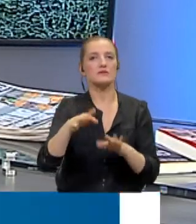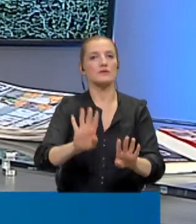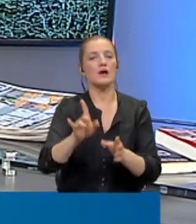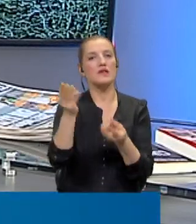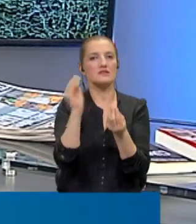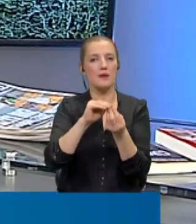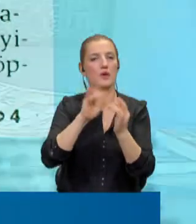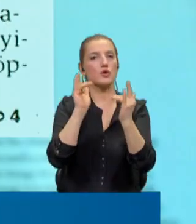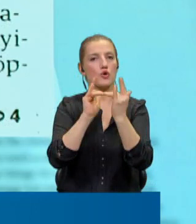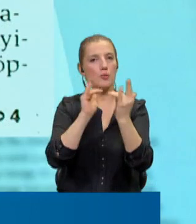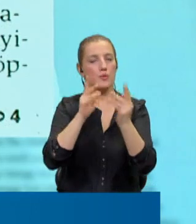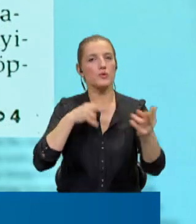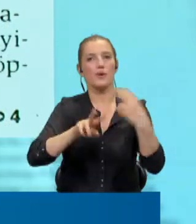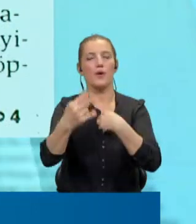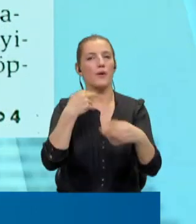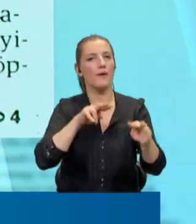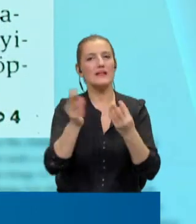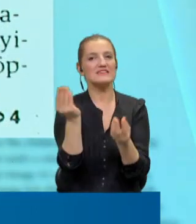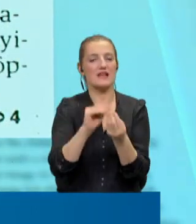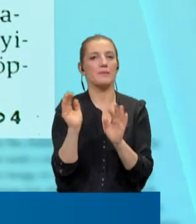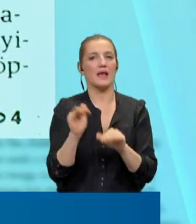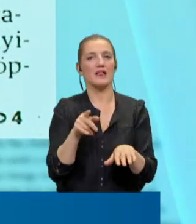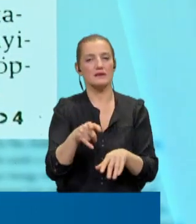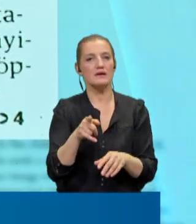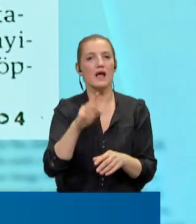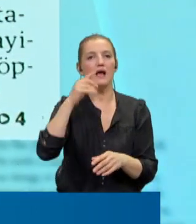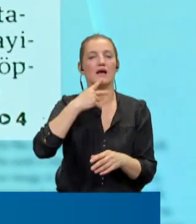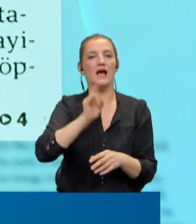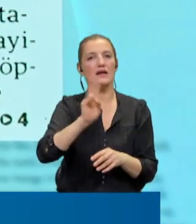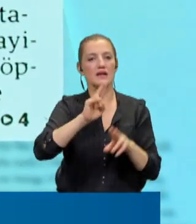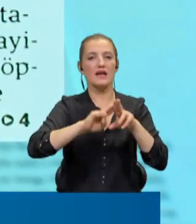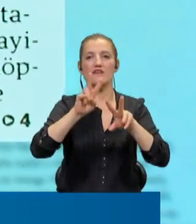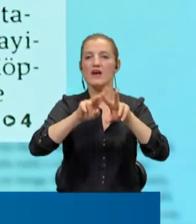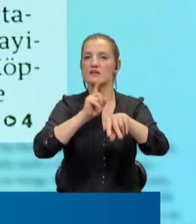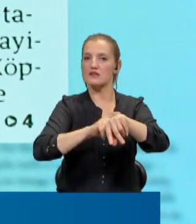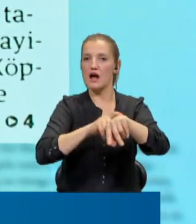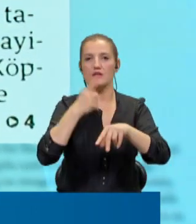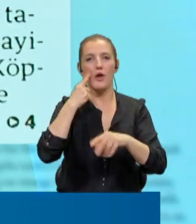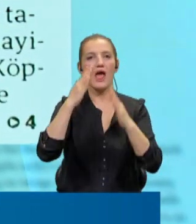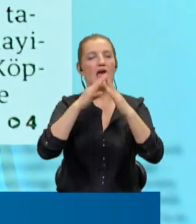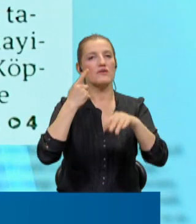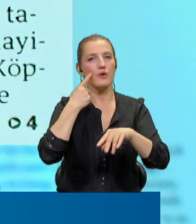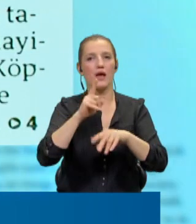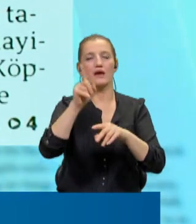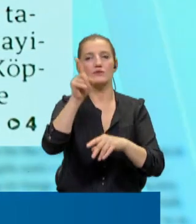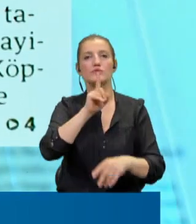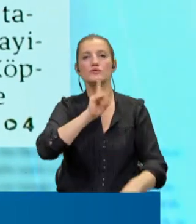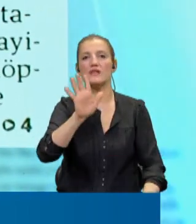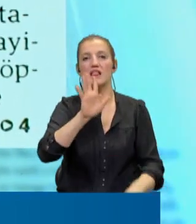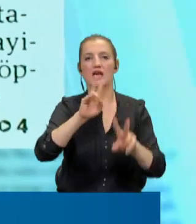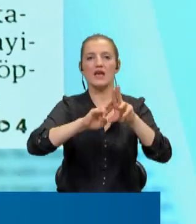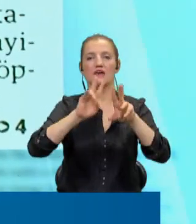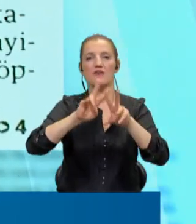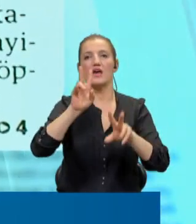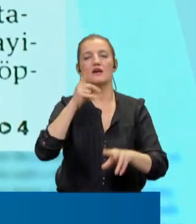doğalgazla köprü ve otoyol geçiş ücretlerine zam geldi Elektriğin kilovat saati meskenlerin Aylık 150 kilovat saate kadar